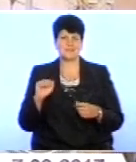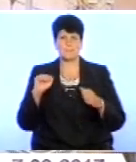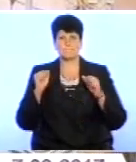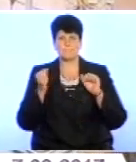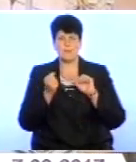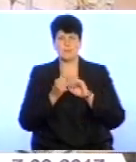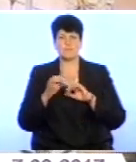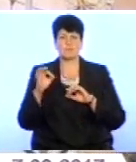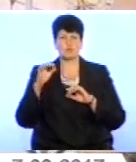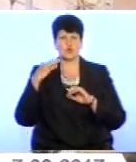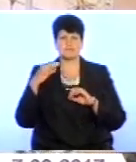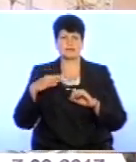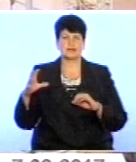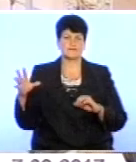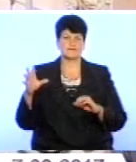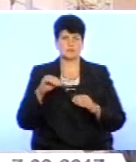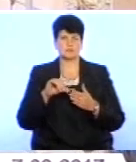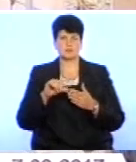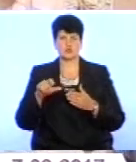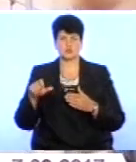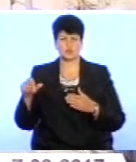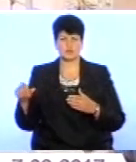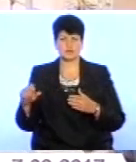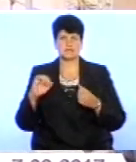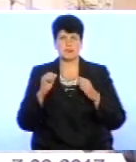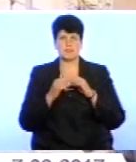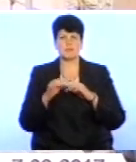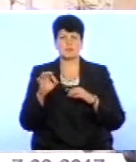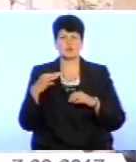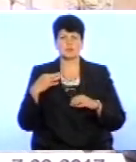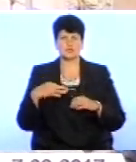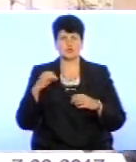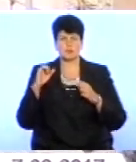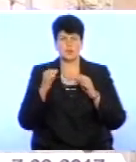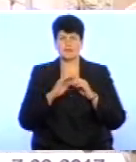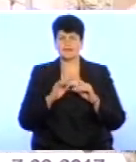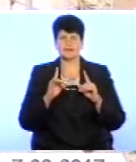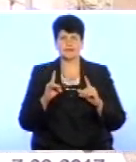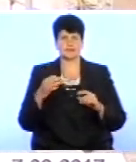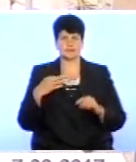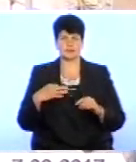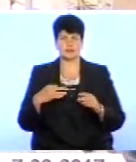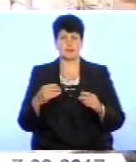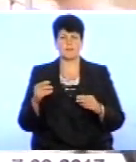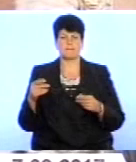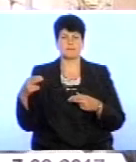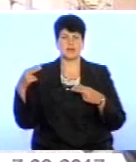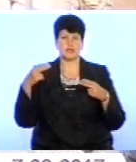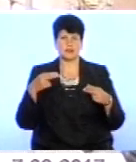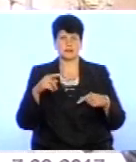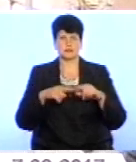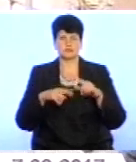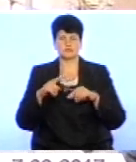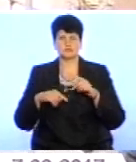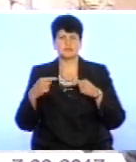за пам'ять про сина і всім присутнім цьому. За пам'ять про сина і те, що вони пам'ятають не тільки сина, як бачите, приїхали родини і інших